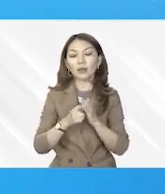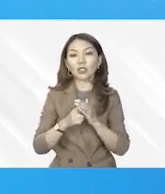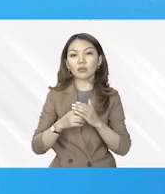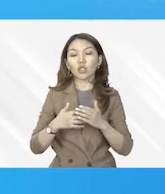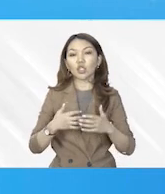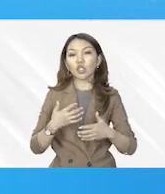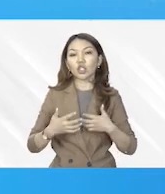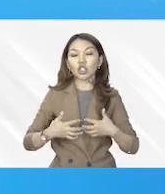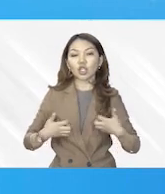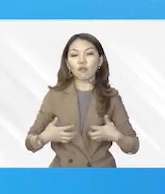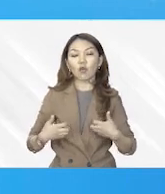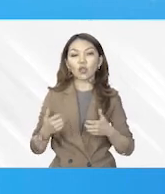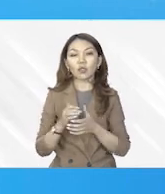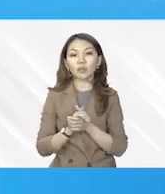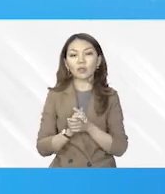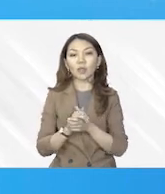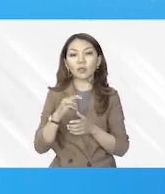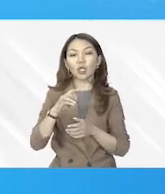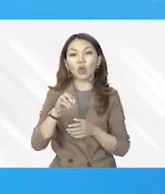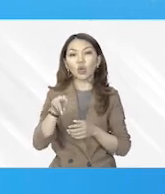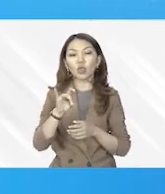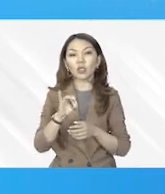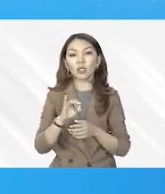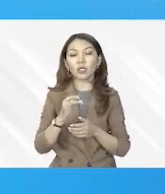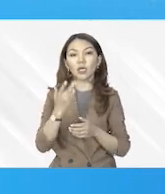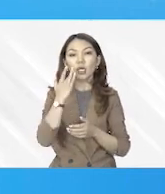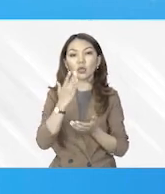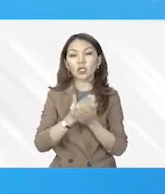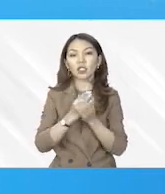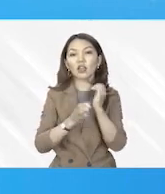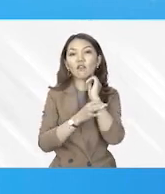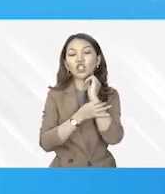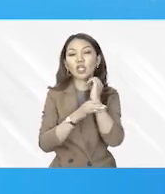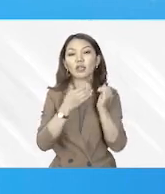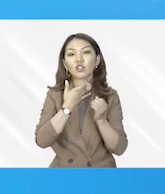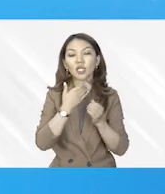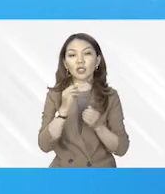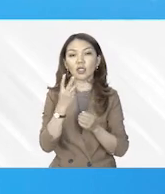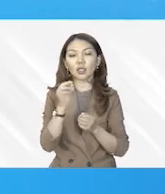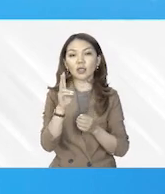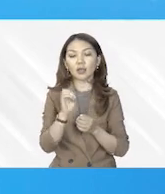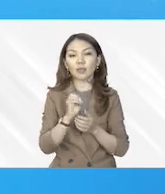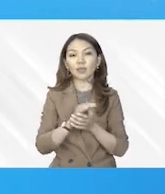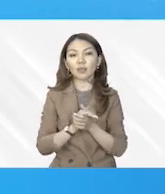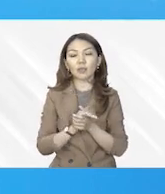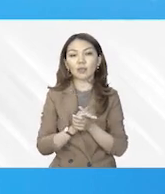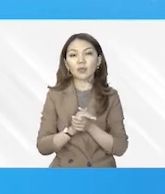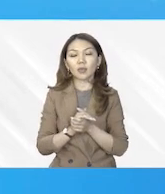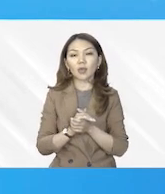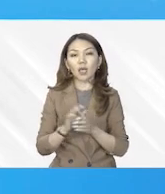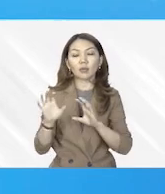Митохондрии, сосредоточенные в шейке, обеспечивают движущийся сперматозоид энергией.